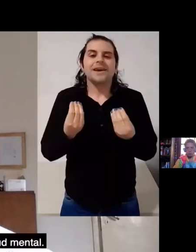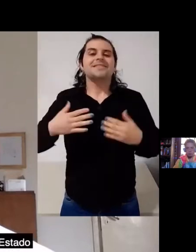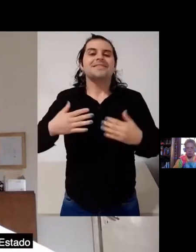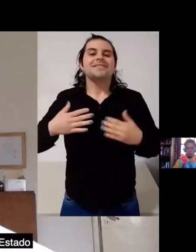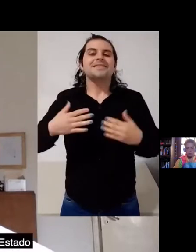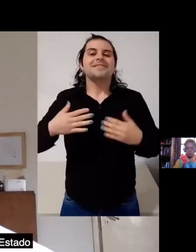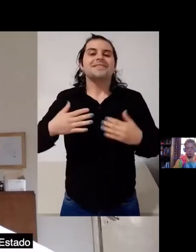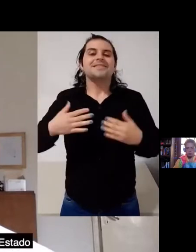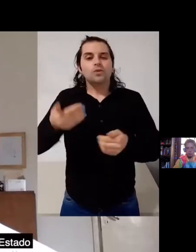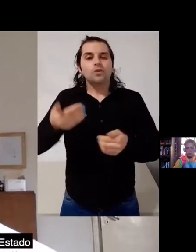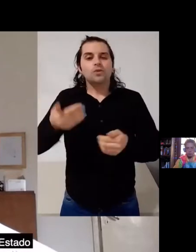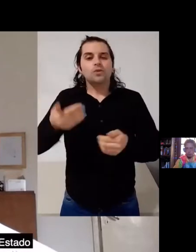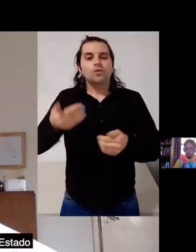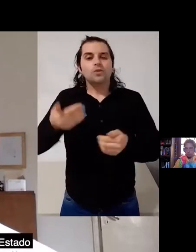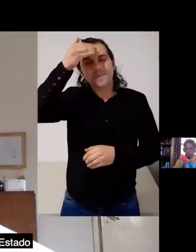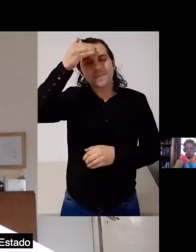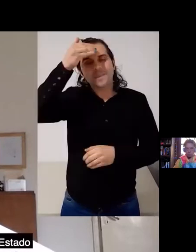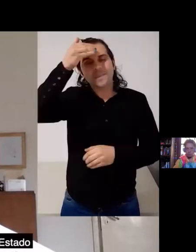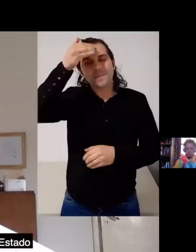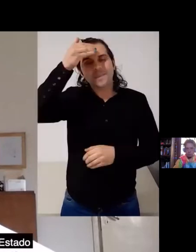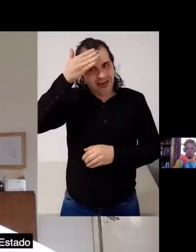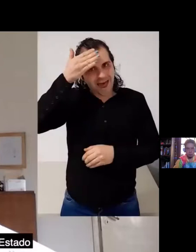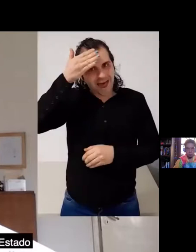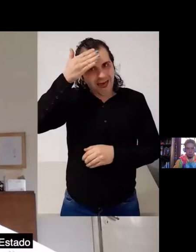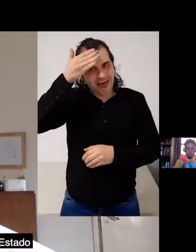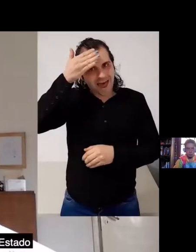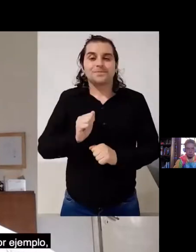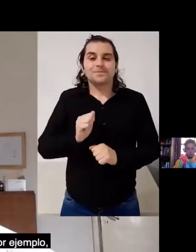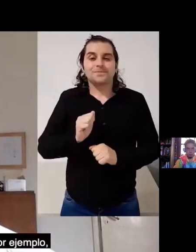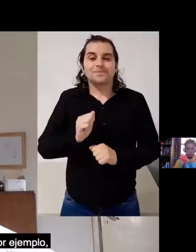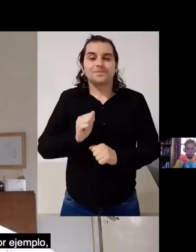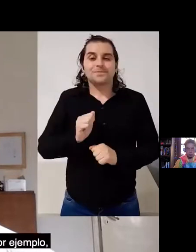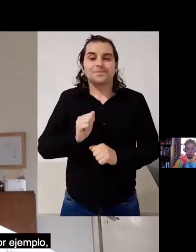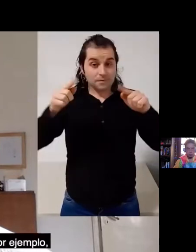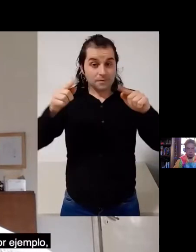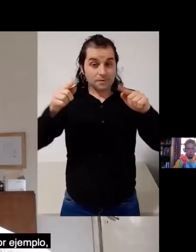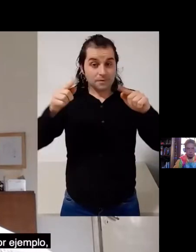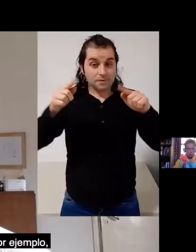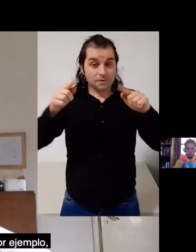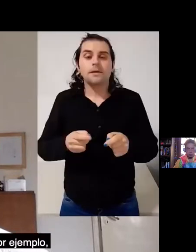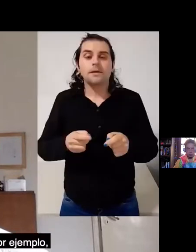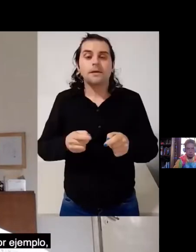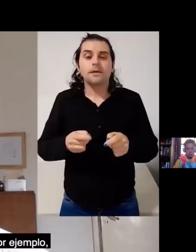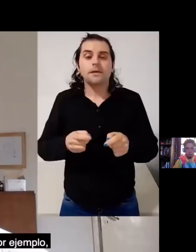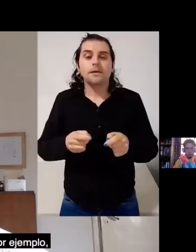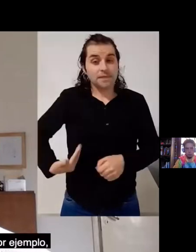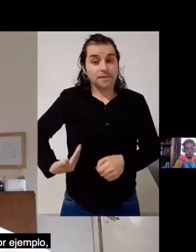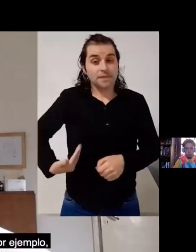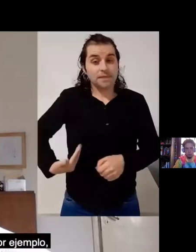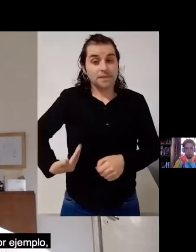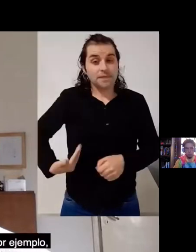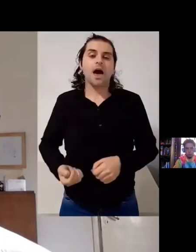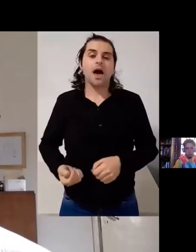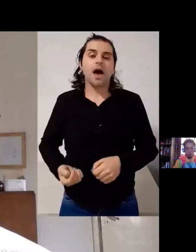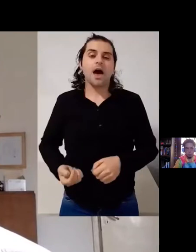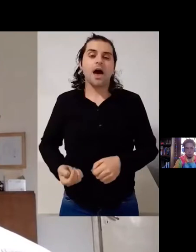approfondons sur l'accès à la santé mentale. Nous générons des articulations avec l'État dans ces différentes institutions,